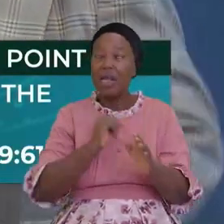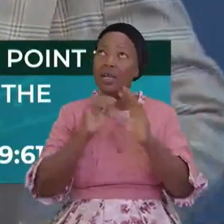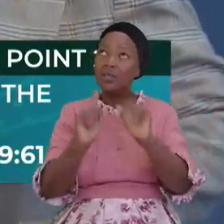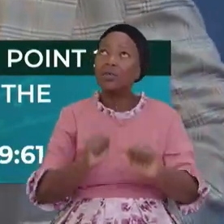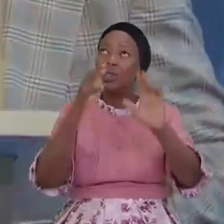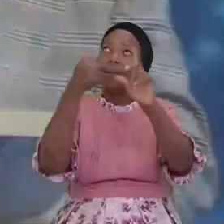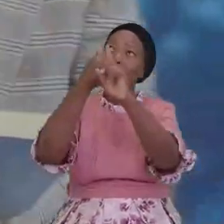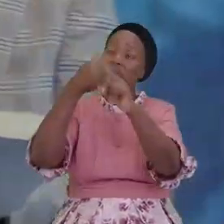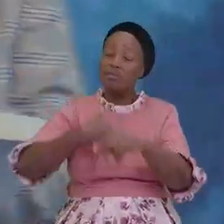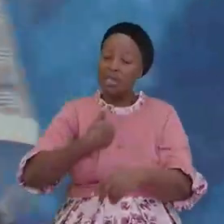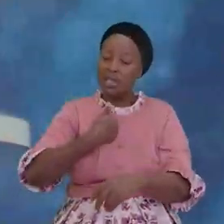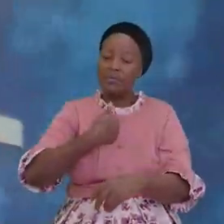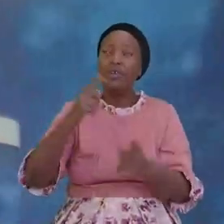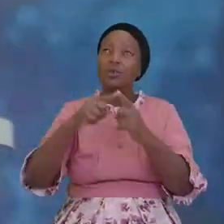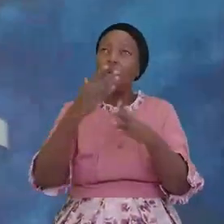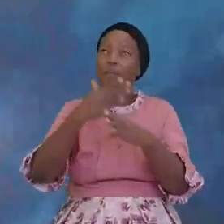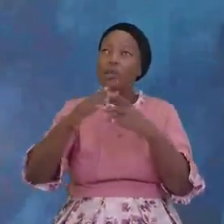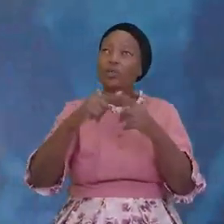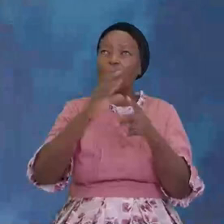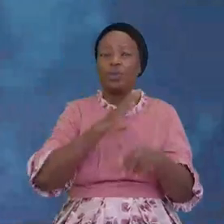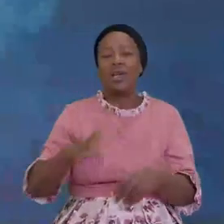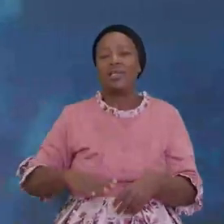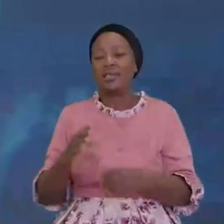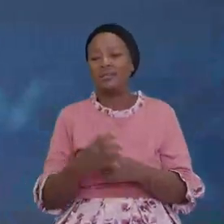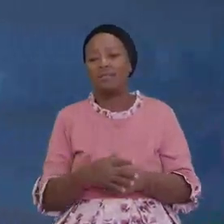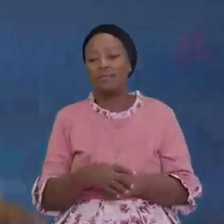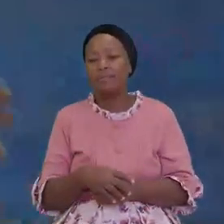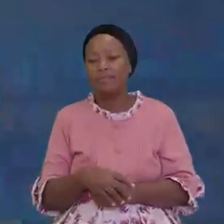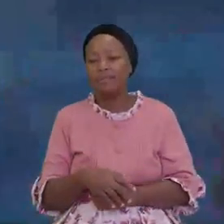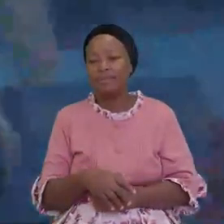Croix veut dire, c'est que je m'abandonne complètement à Christ.